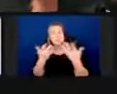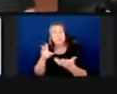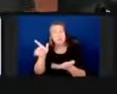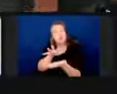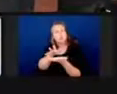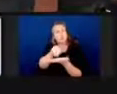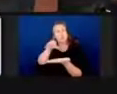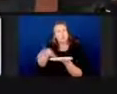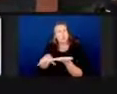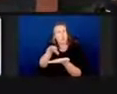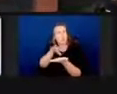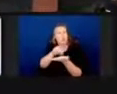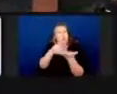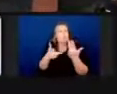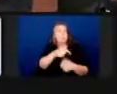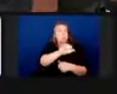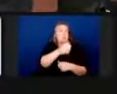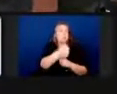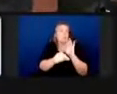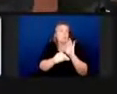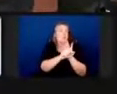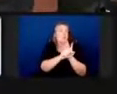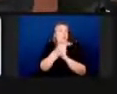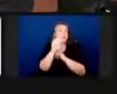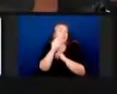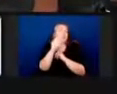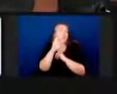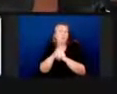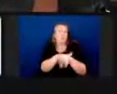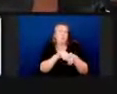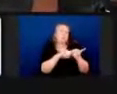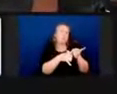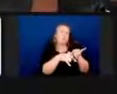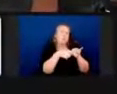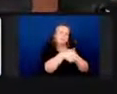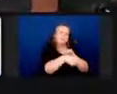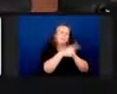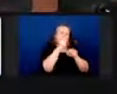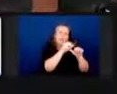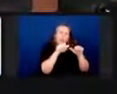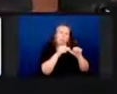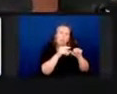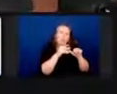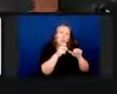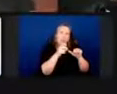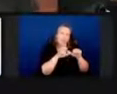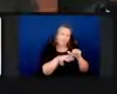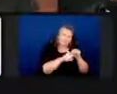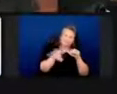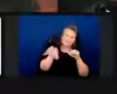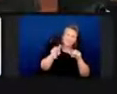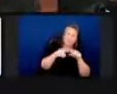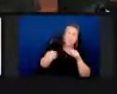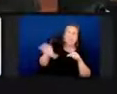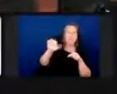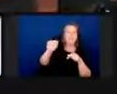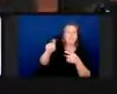Pia tuna mambo yanayohusiana na hisabati,